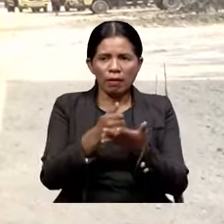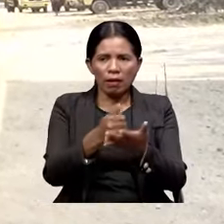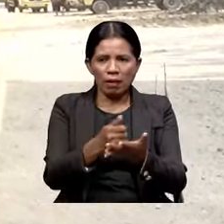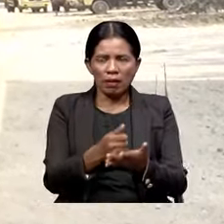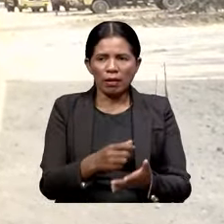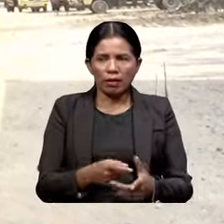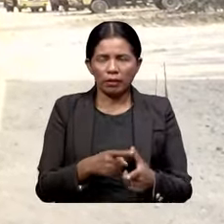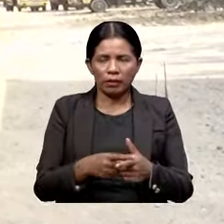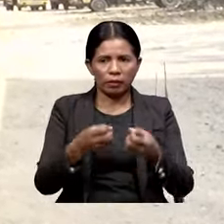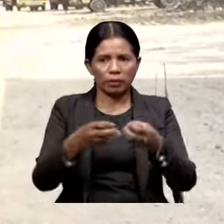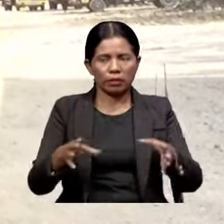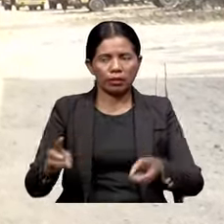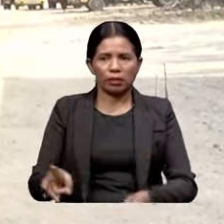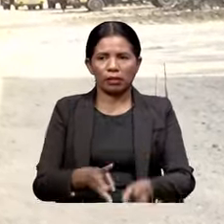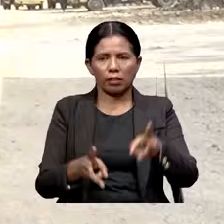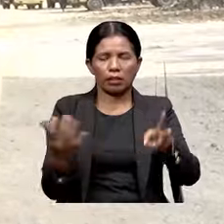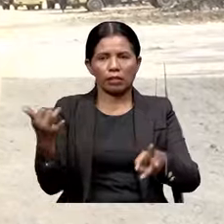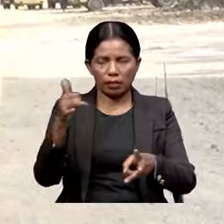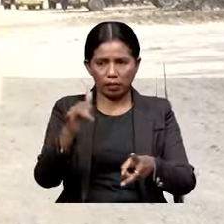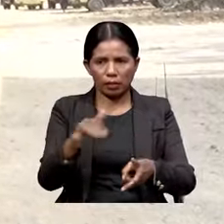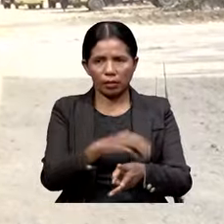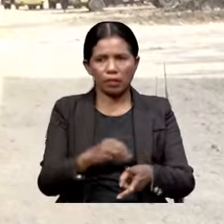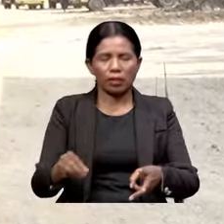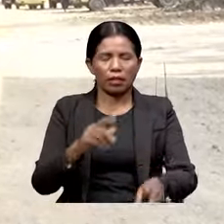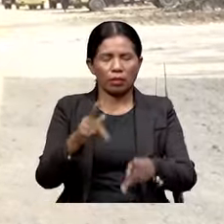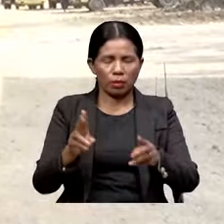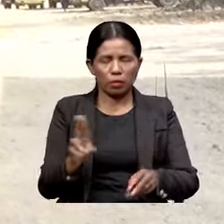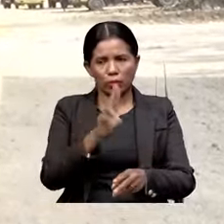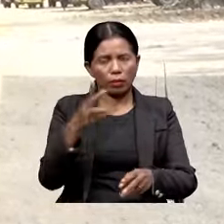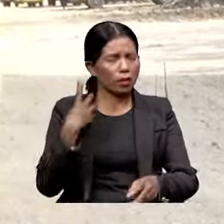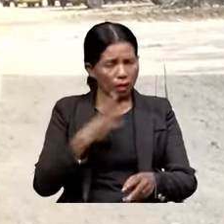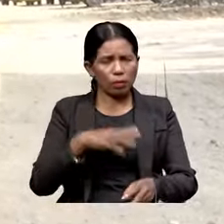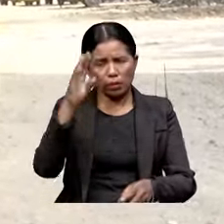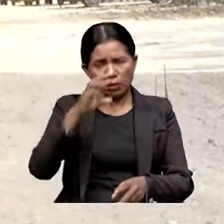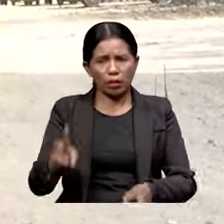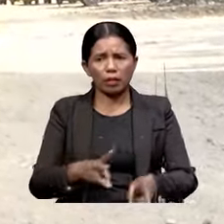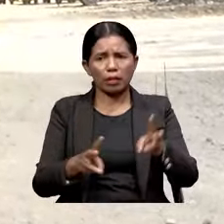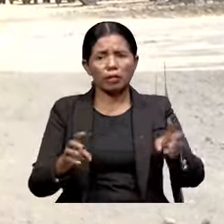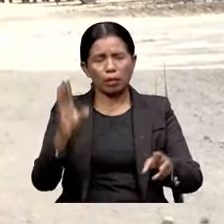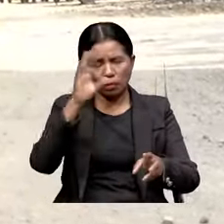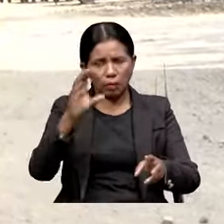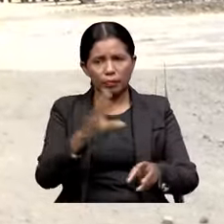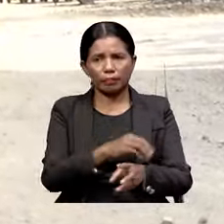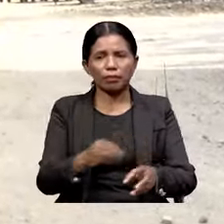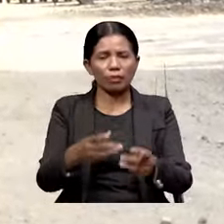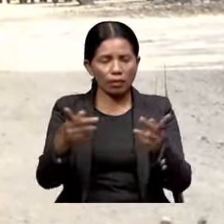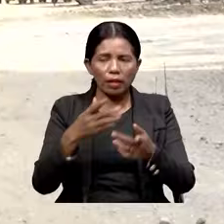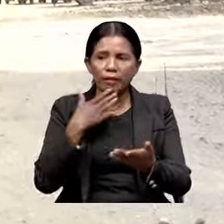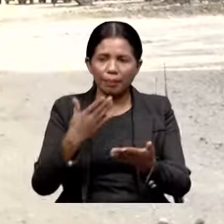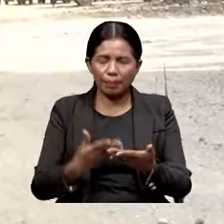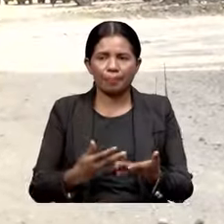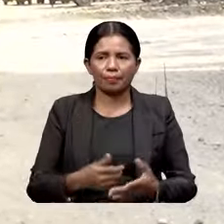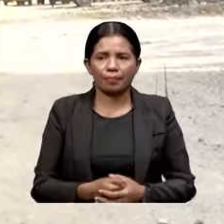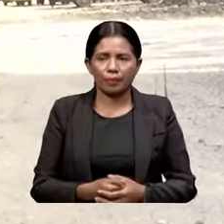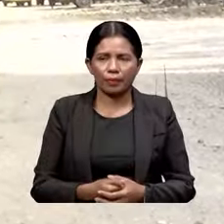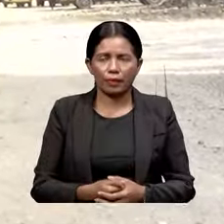cara hama mo kona strana sira be ite pe kupol anu pe kupot kami buka dalah hamsa mungkin buka alternatif ulu kunisa ulu be ebe